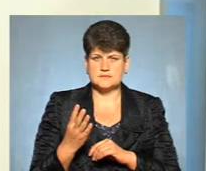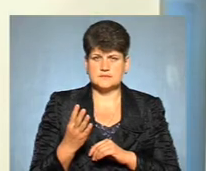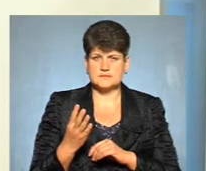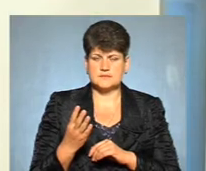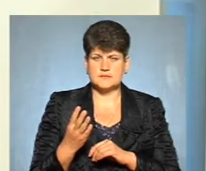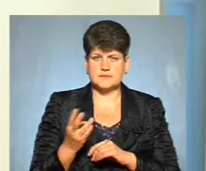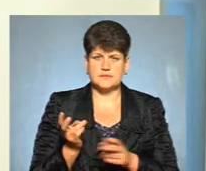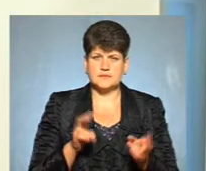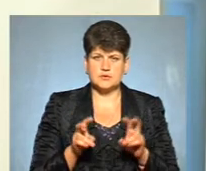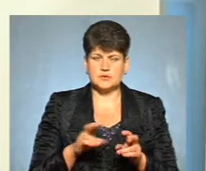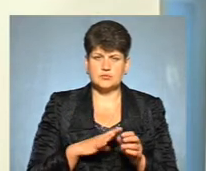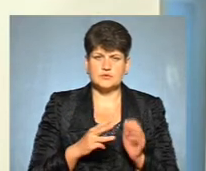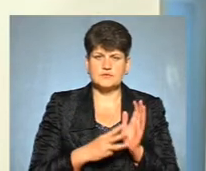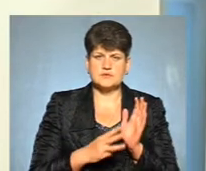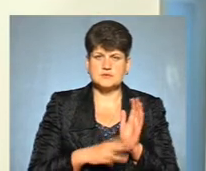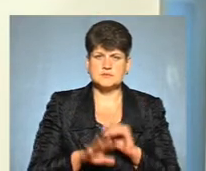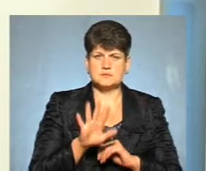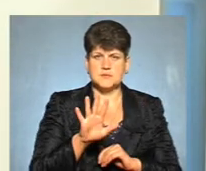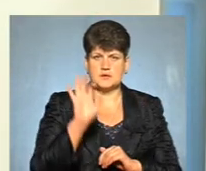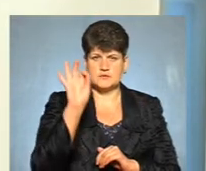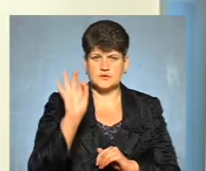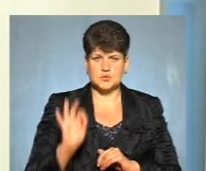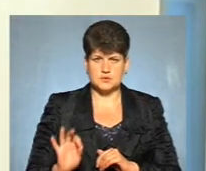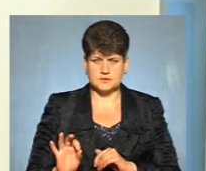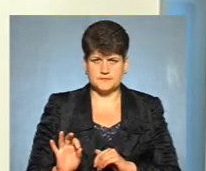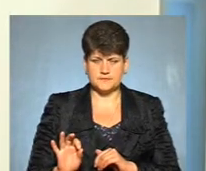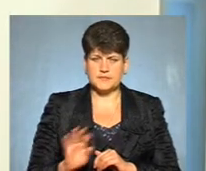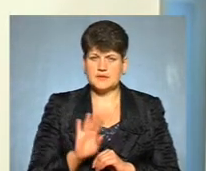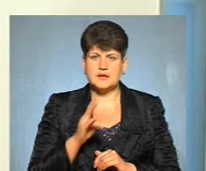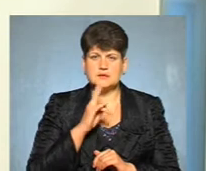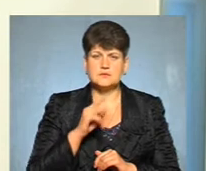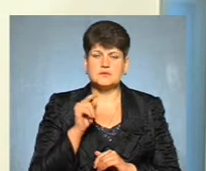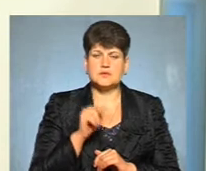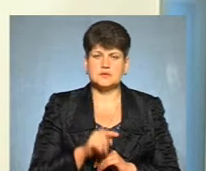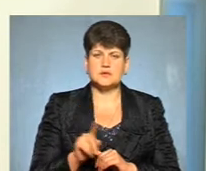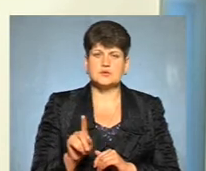614. Явка становить 85%.